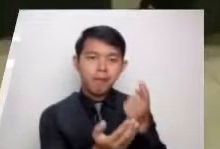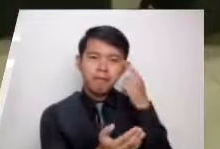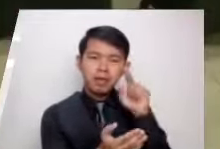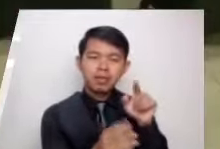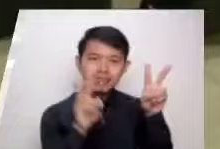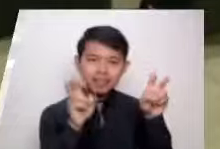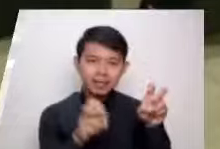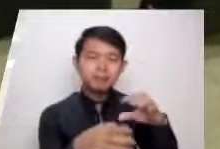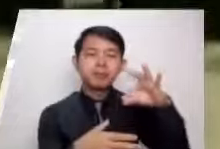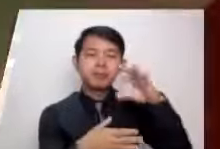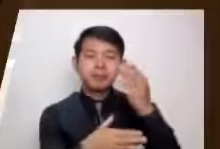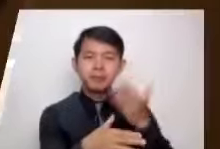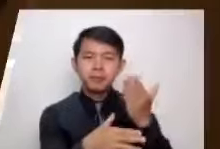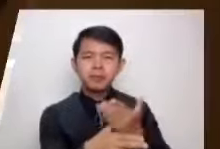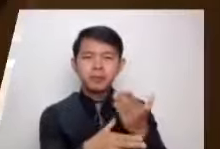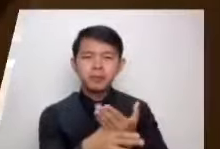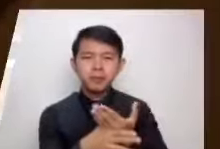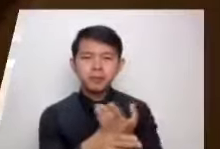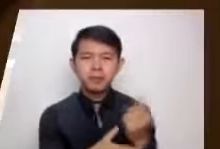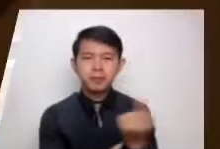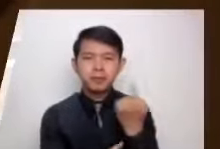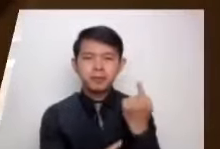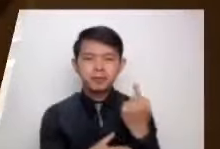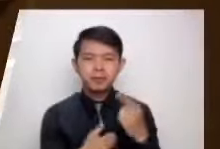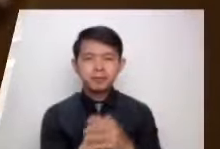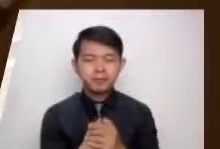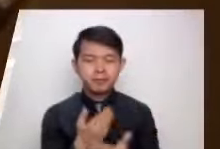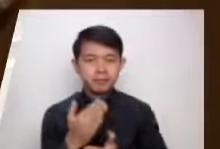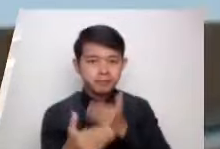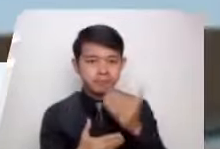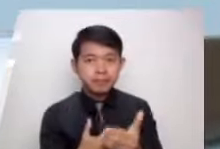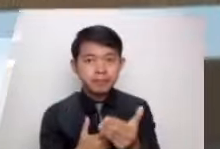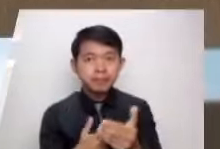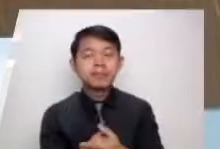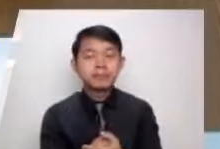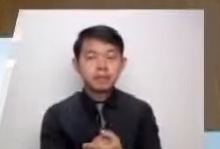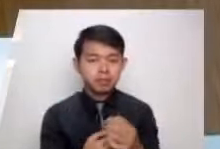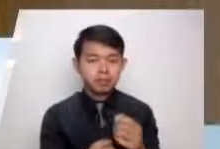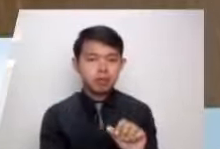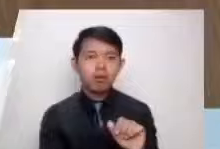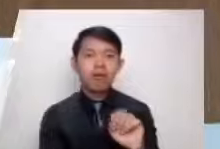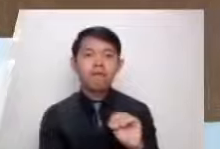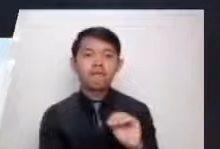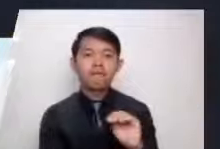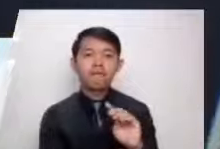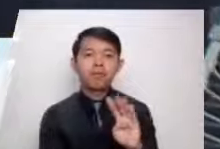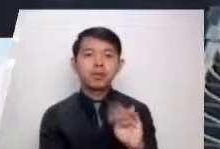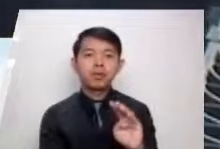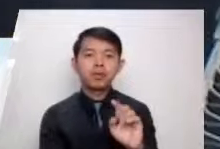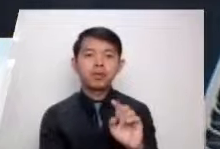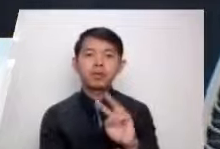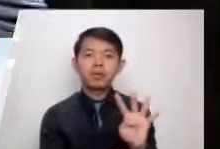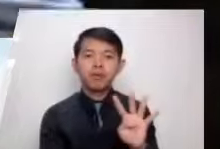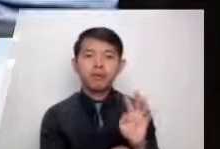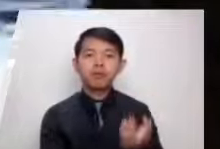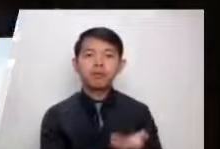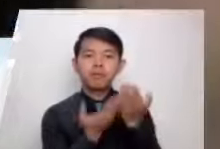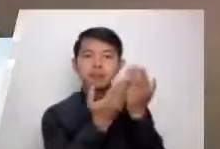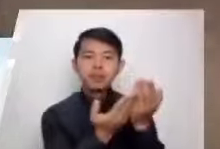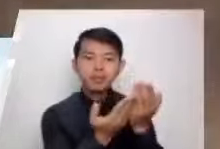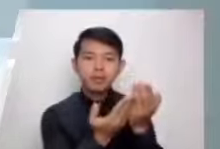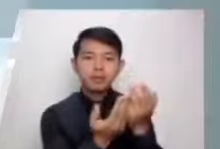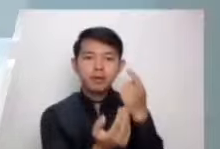o panggulo lang. May 24 na petisyon ng araw na na-file ang law department sa senatorial aspirants